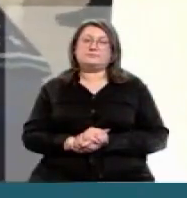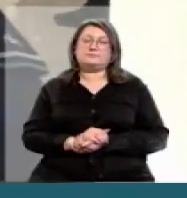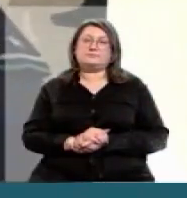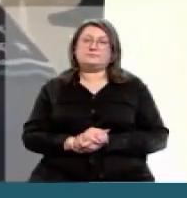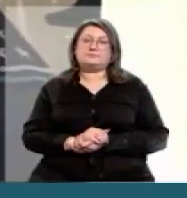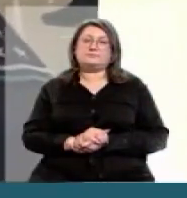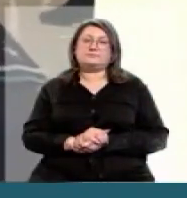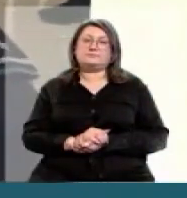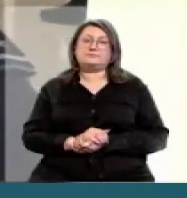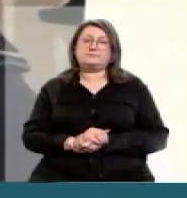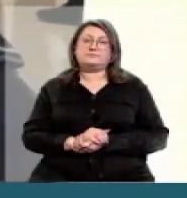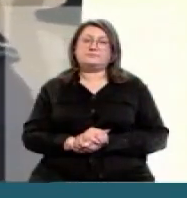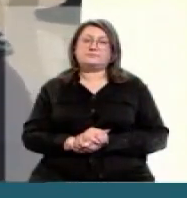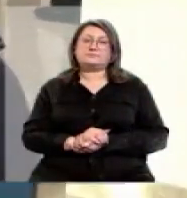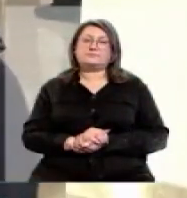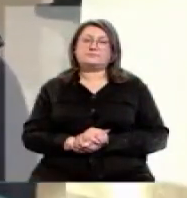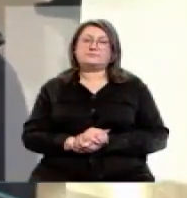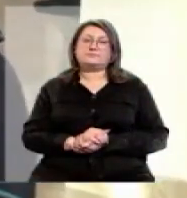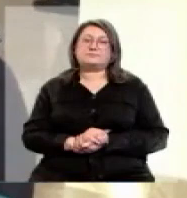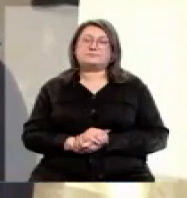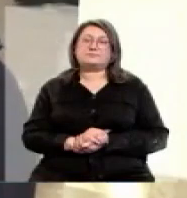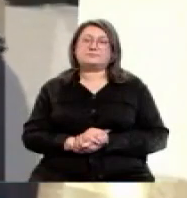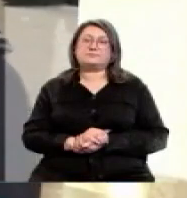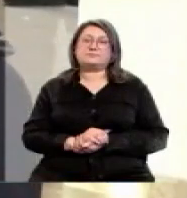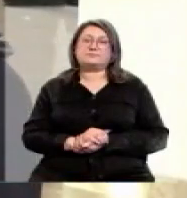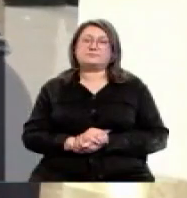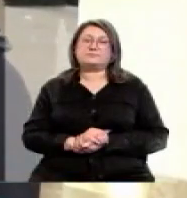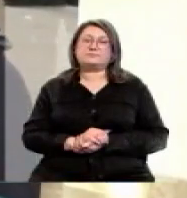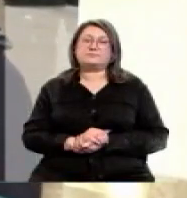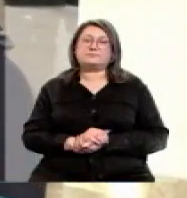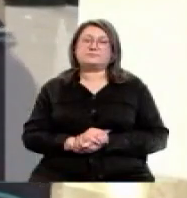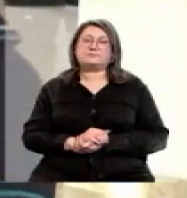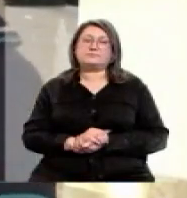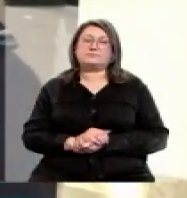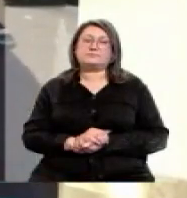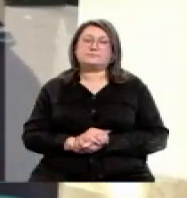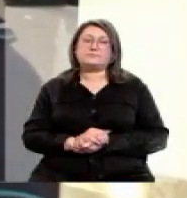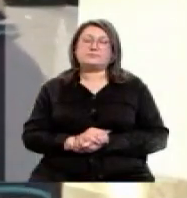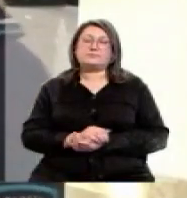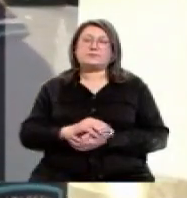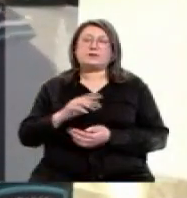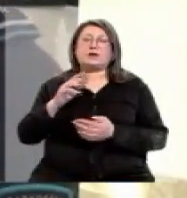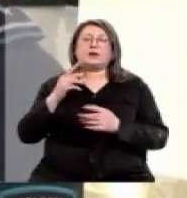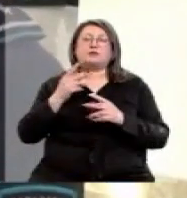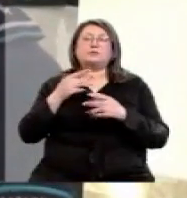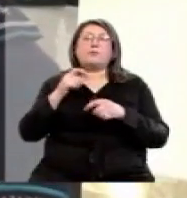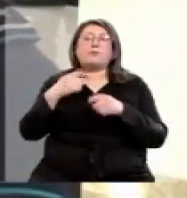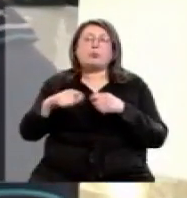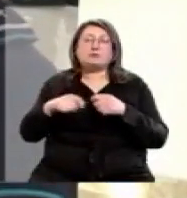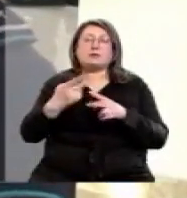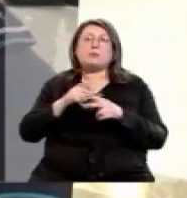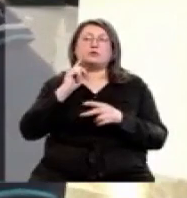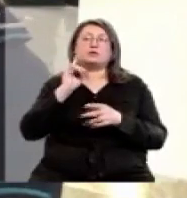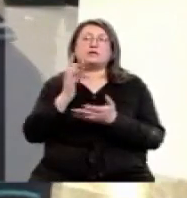Организовал молодежный ресурсный центр для лиц, состоящих на учете службы пробации города Костанай. Бұл шараға мұрындық болған жастар ресурстық